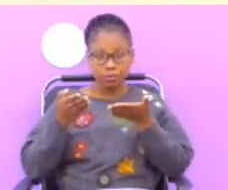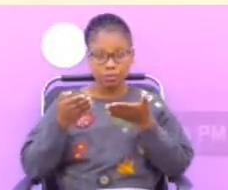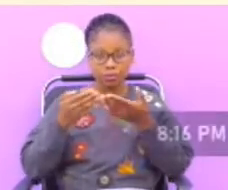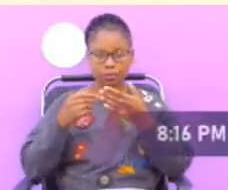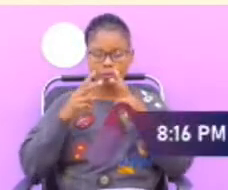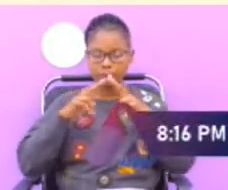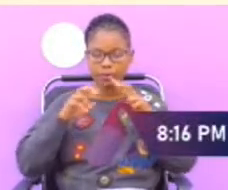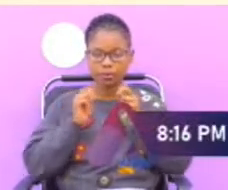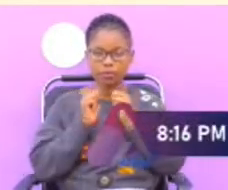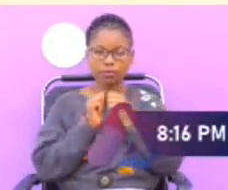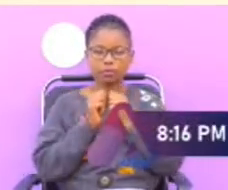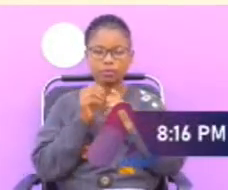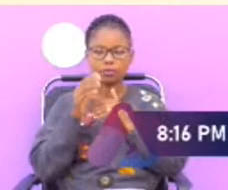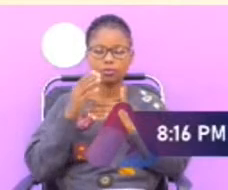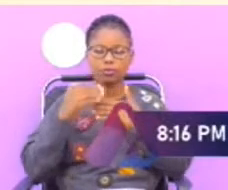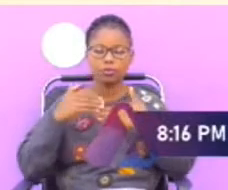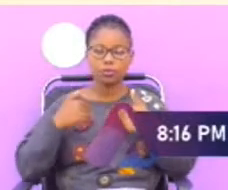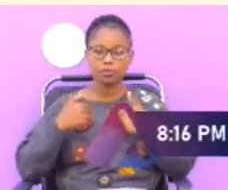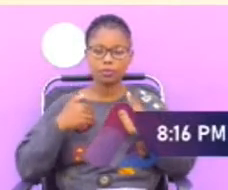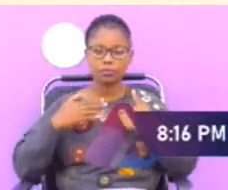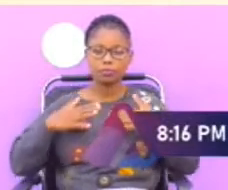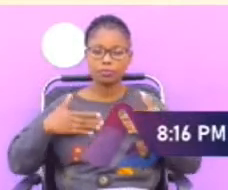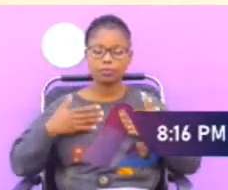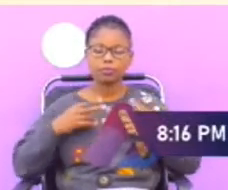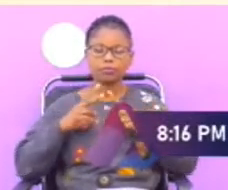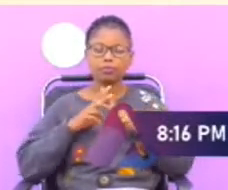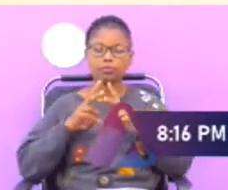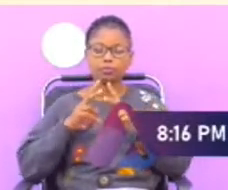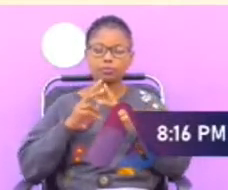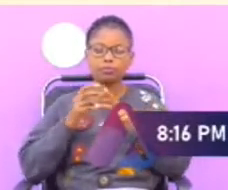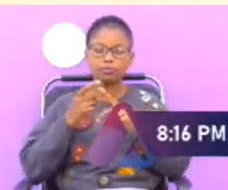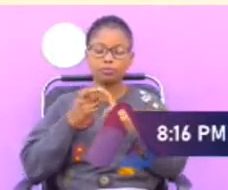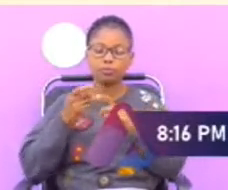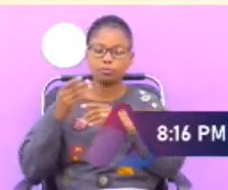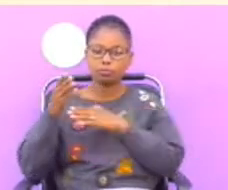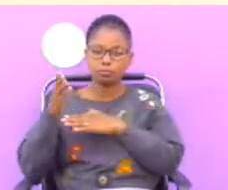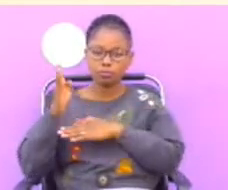wa Mwathani na wina gikeno kia Ngai. Niende iho na